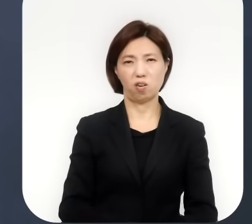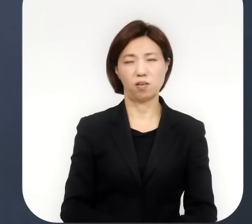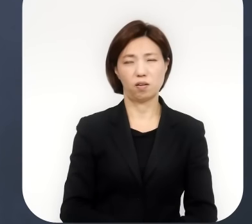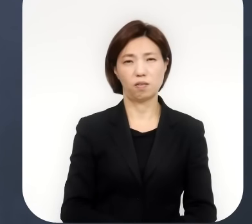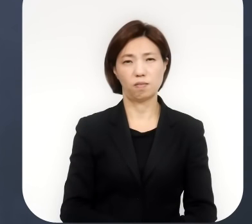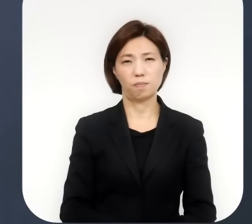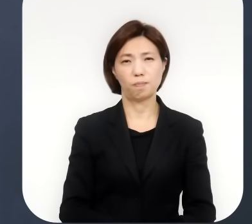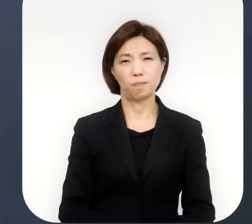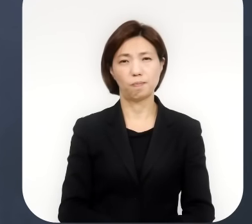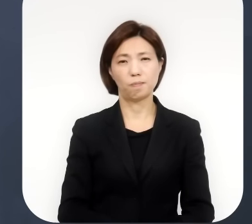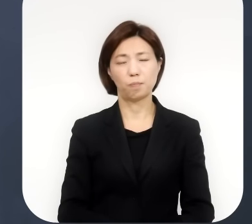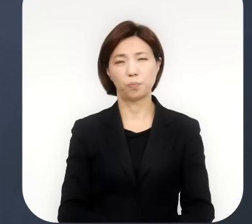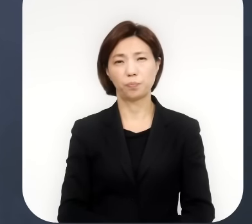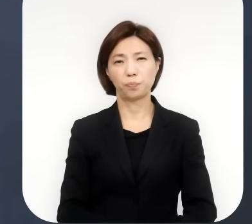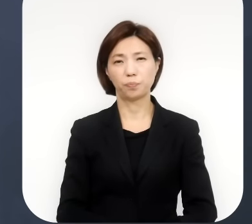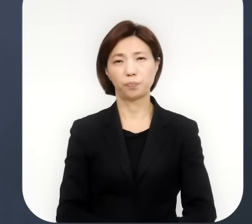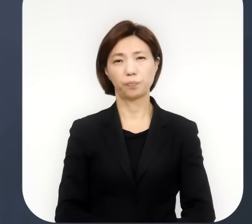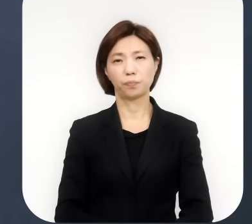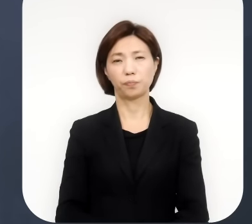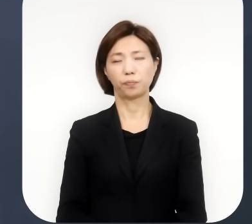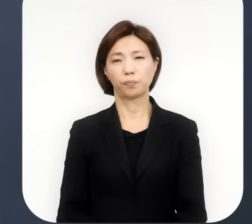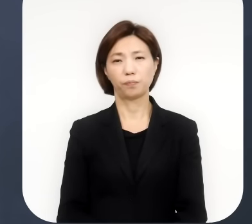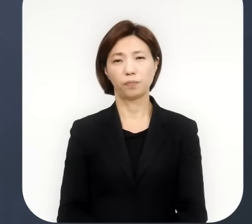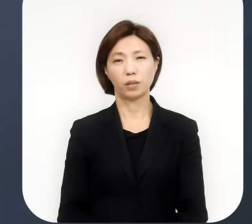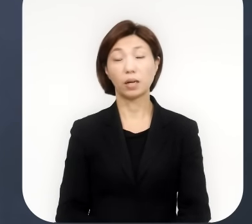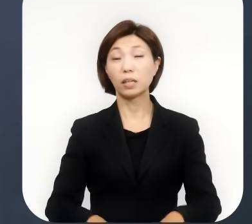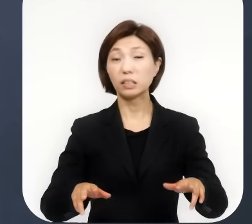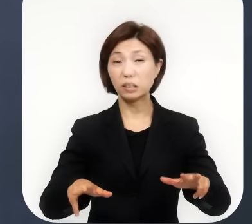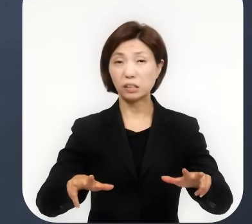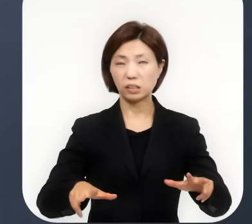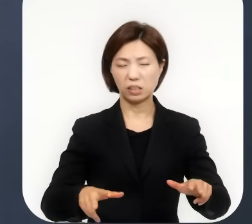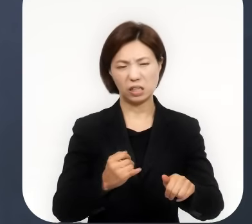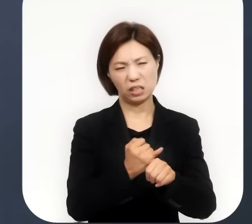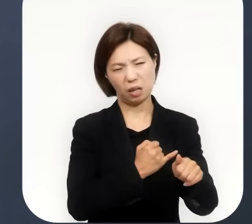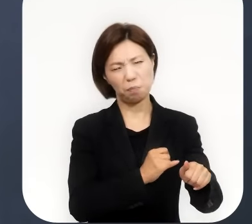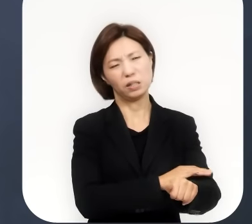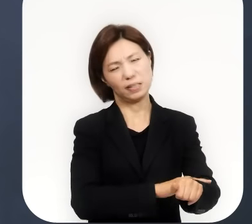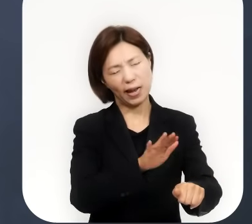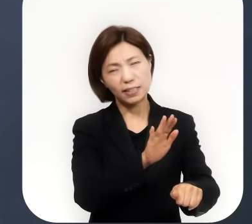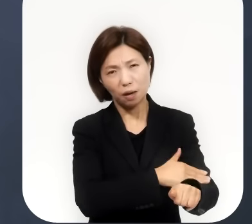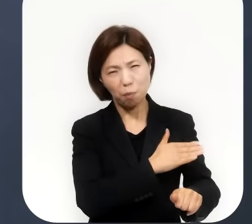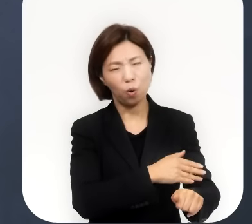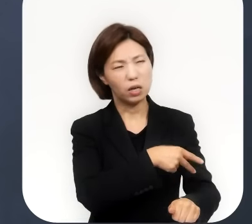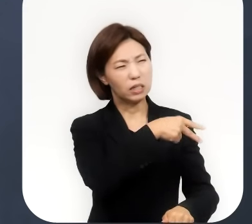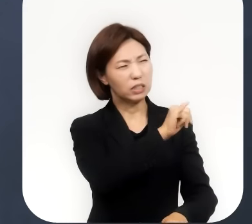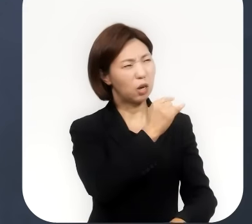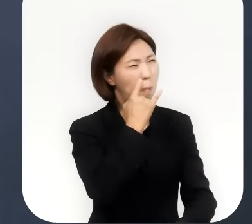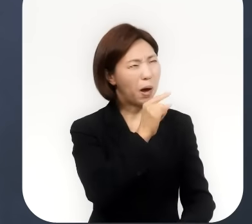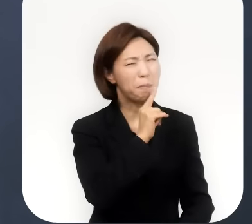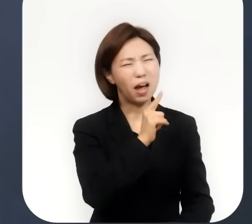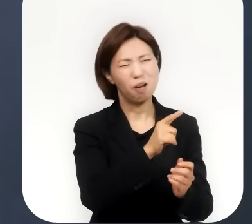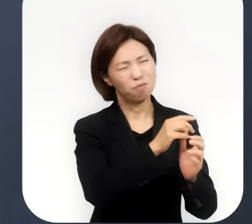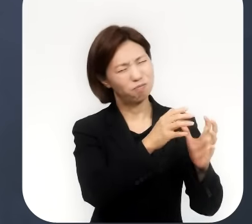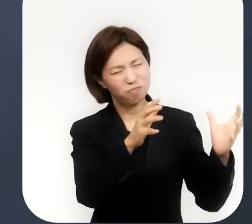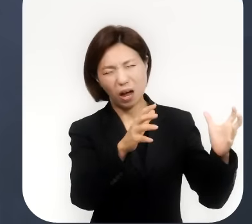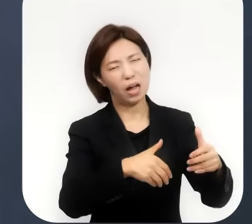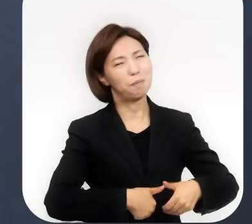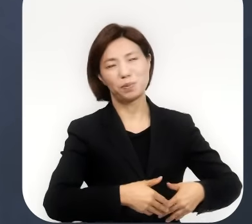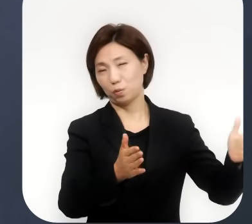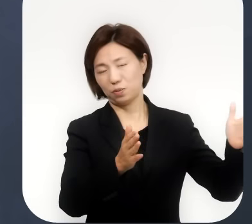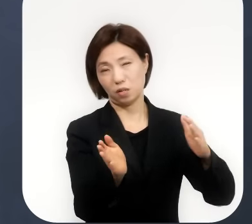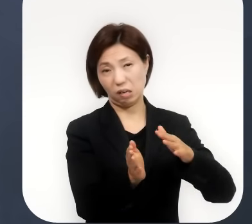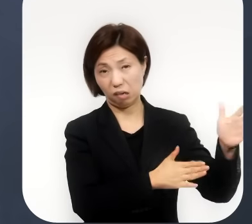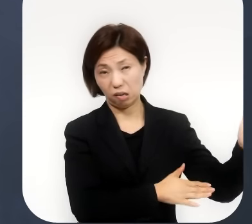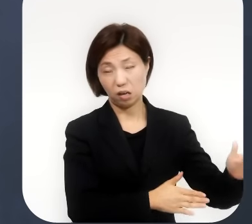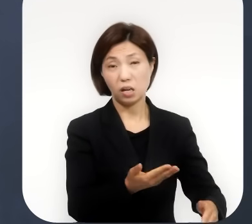생겨나는 거예요 그래서 어 지금 뭐 남편이 잘했니 못했니 시어머니가 더니는 지금 따지지